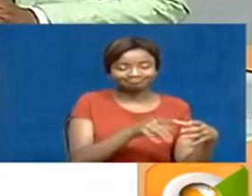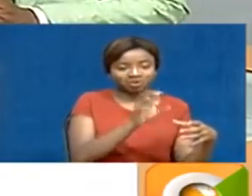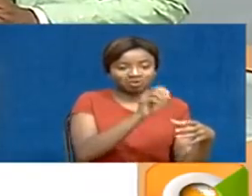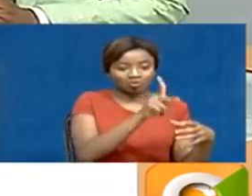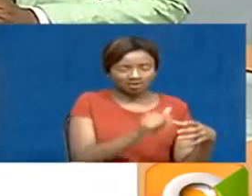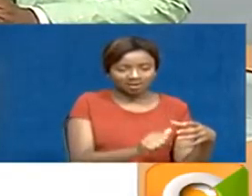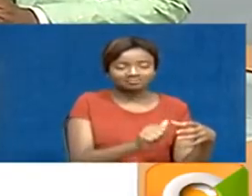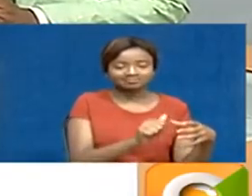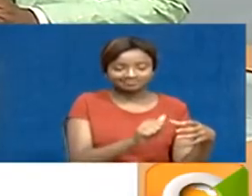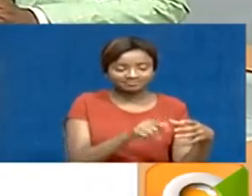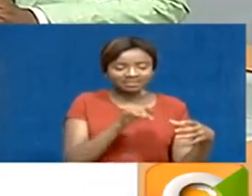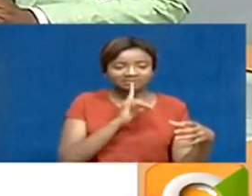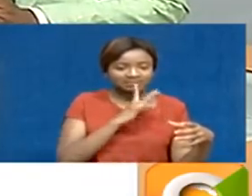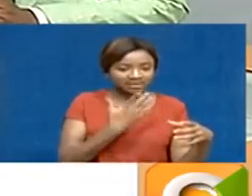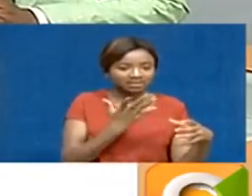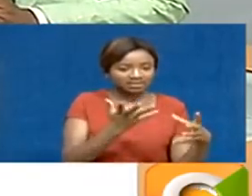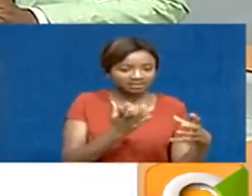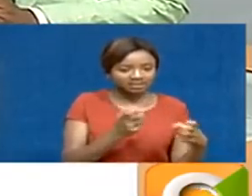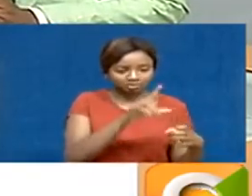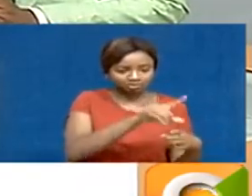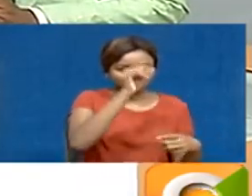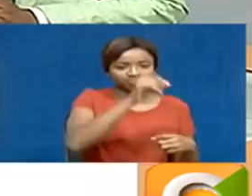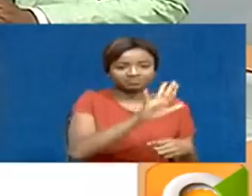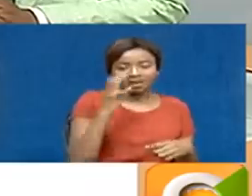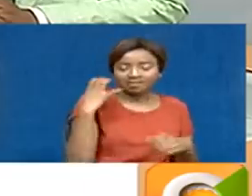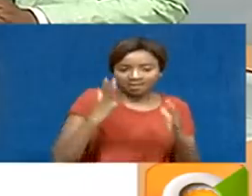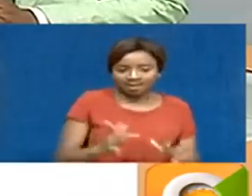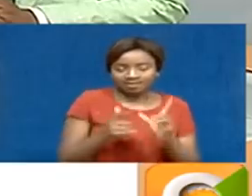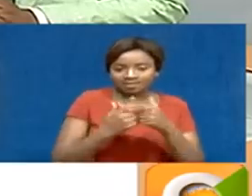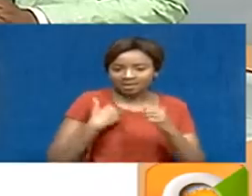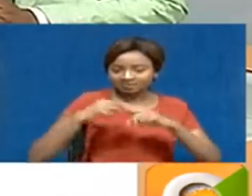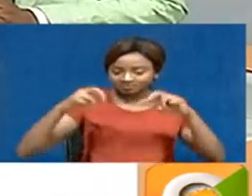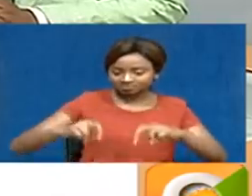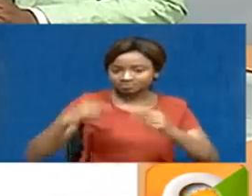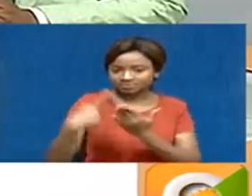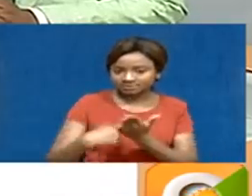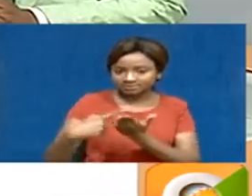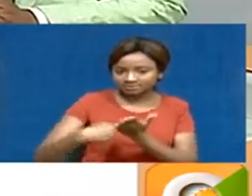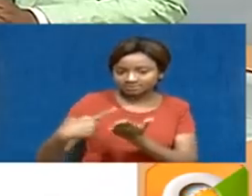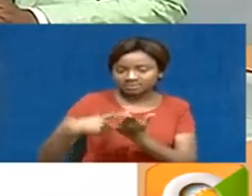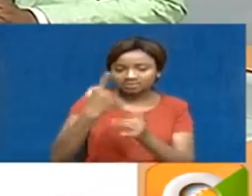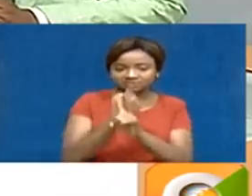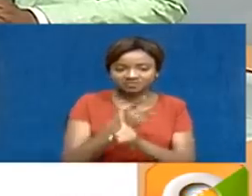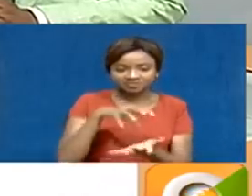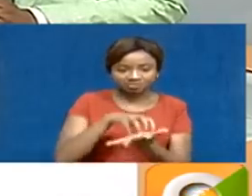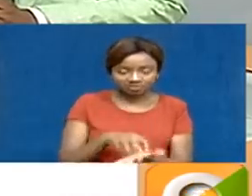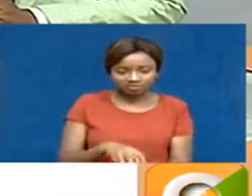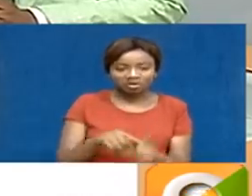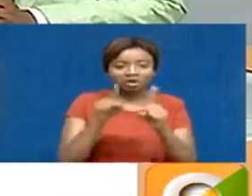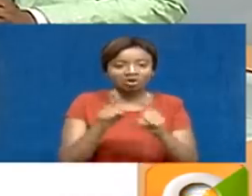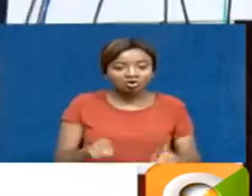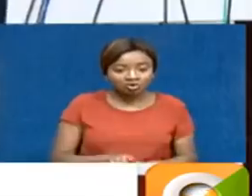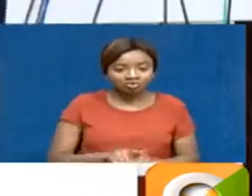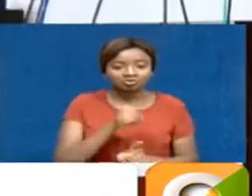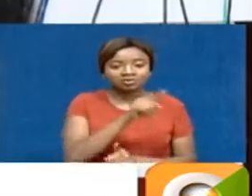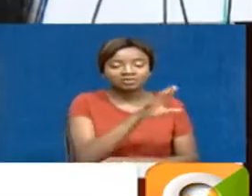ulioonekana na runinga Citizen. Muungano huo utamchagua mgombea wake na kufanya maafikiano kwenye viti na nyadhifa zinginezo kote nchini. Anajiri